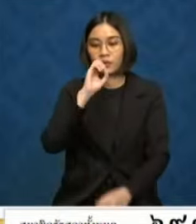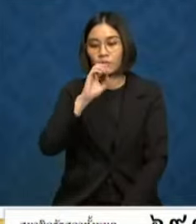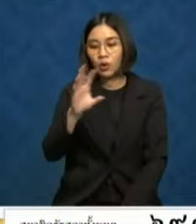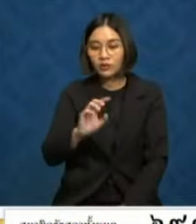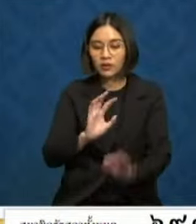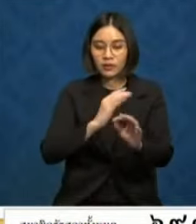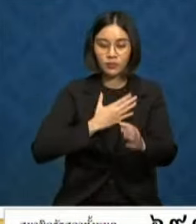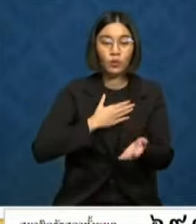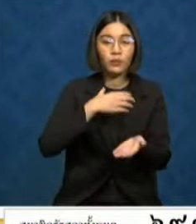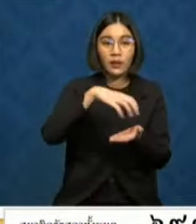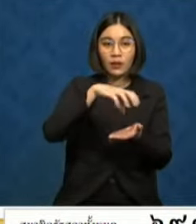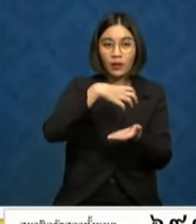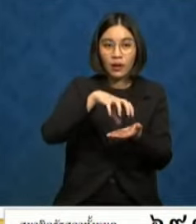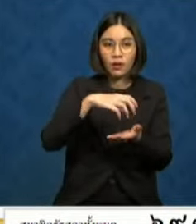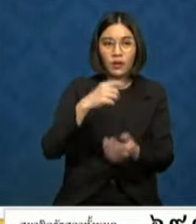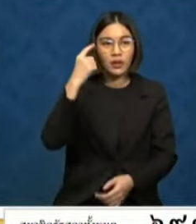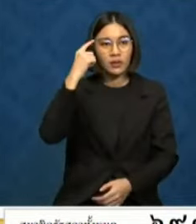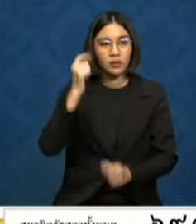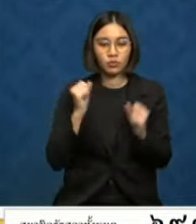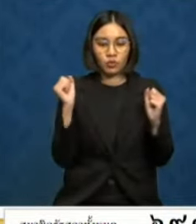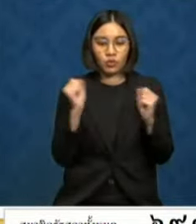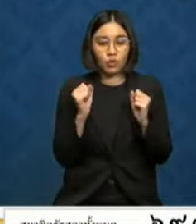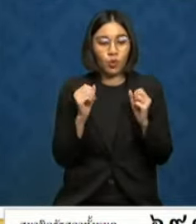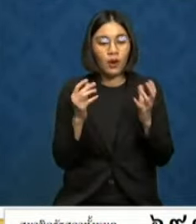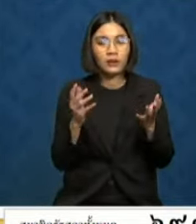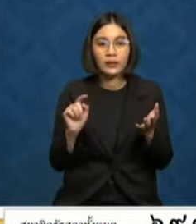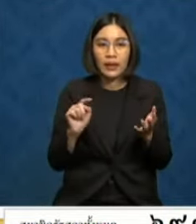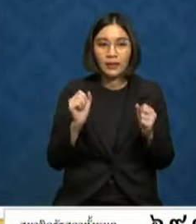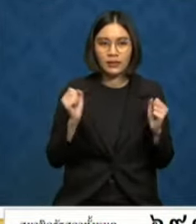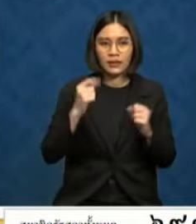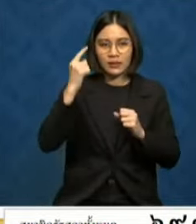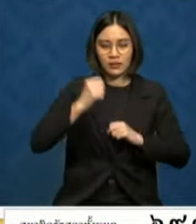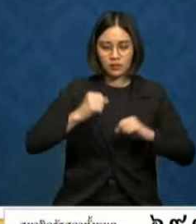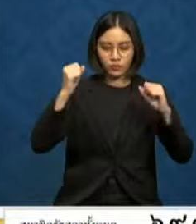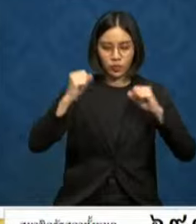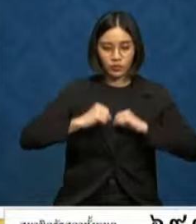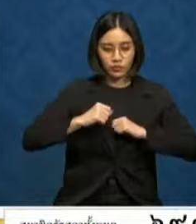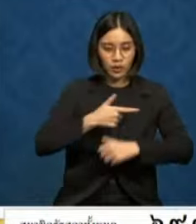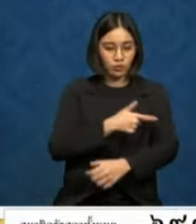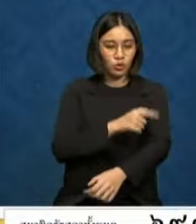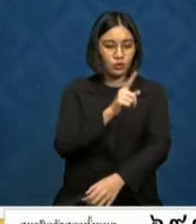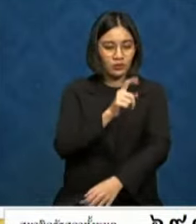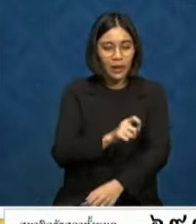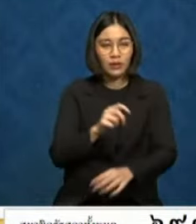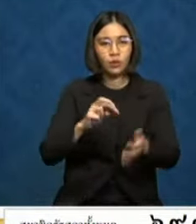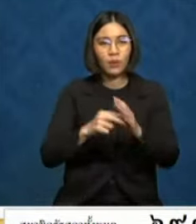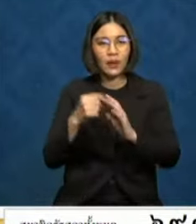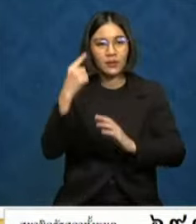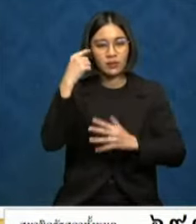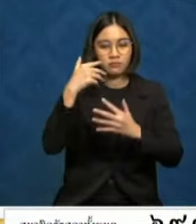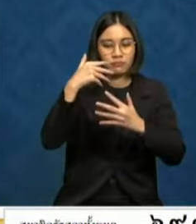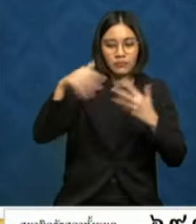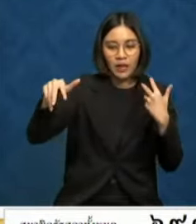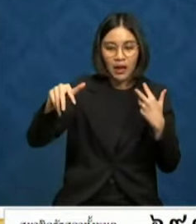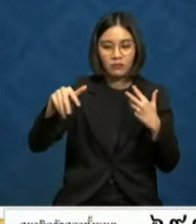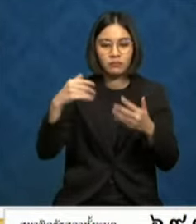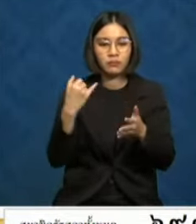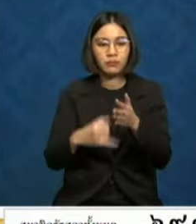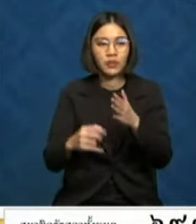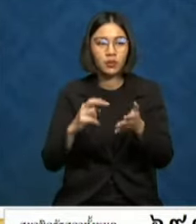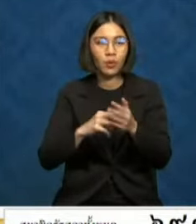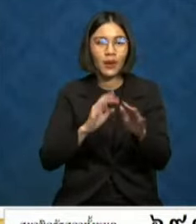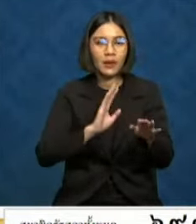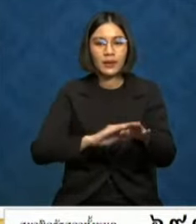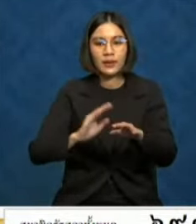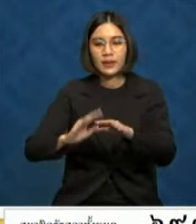ได้ทราบว่าเขามีความเกรงกลัวกันว่าบางครั้งการตัดสินประหารชีวิตนั้นอาจจะเป็นการตัดสินที่ผิดพลาดแล้วเราก็ไม่สามาร